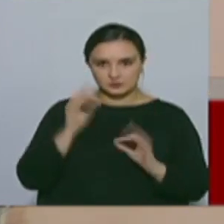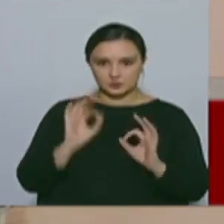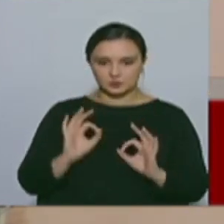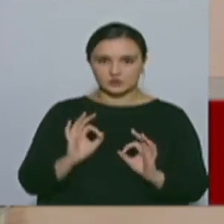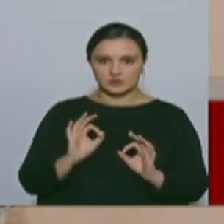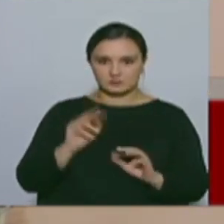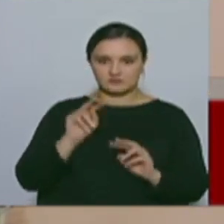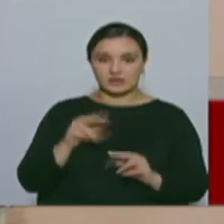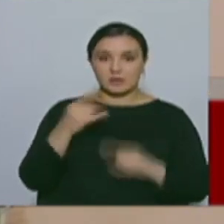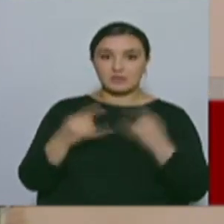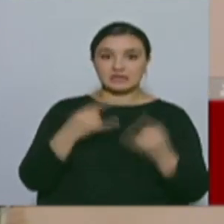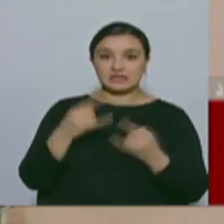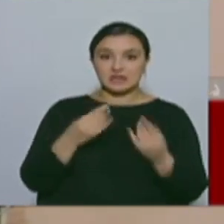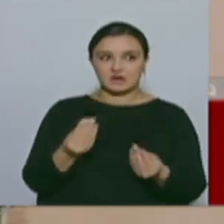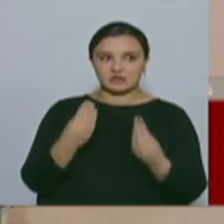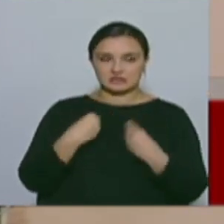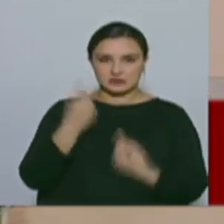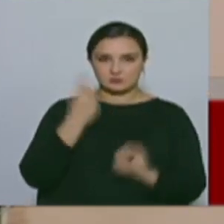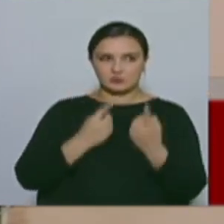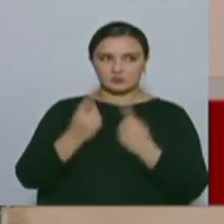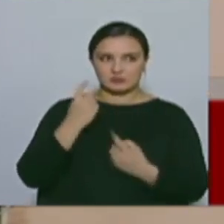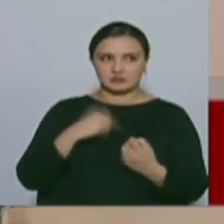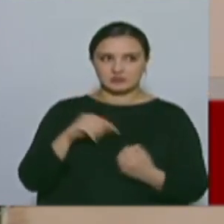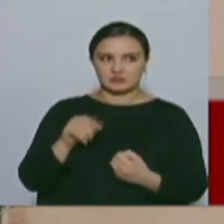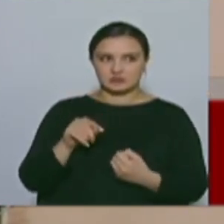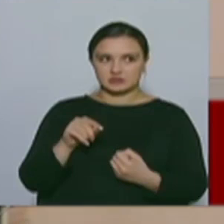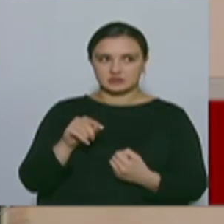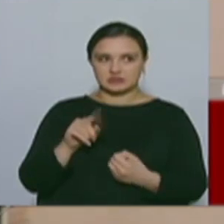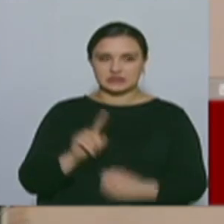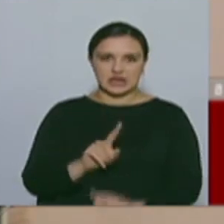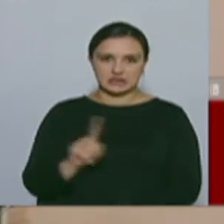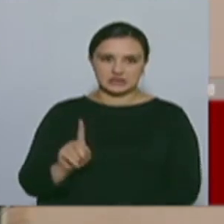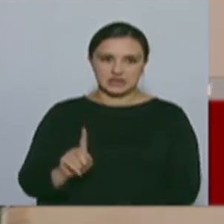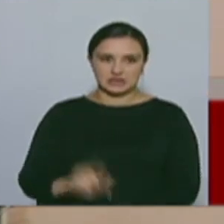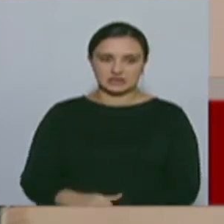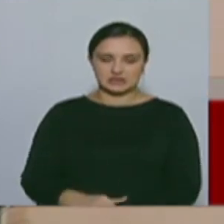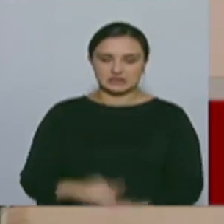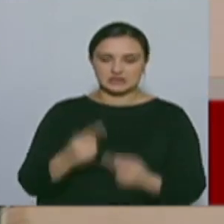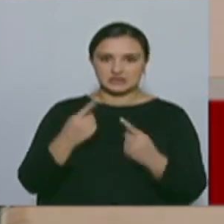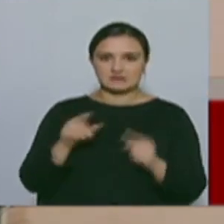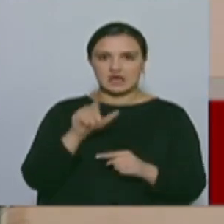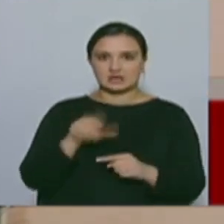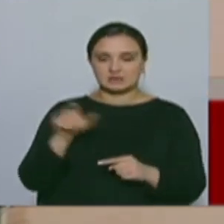ინფორმაციას, რომელიც მედია, რომელსაც მედია გვაწვდის, რომელიც რაღაცნაირად